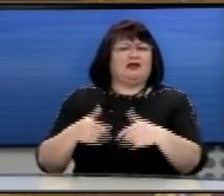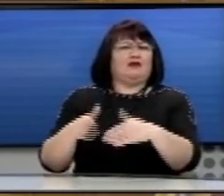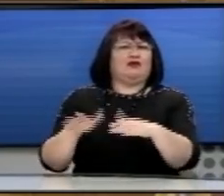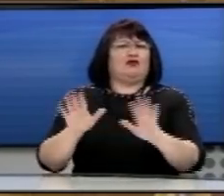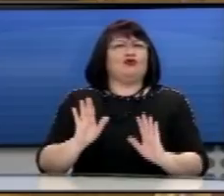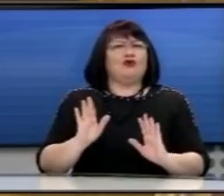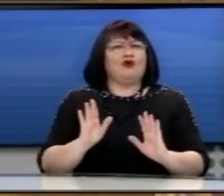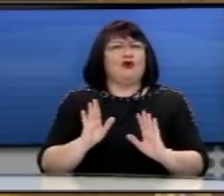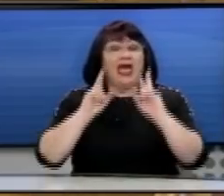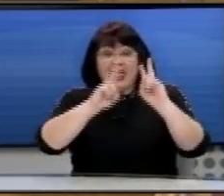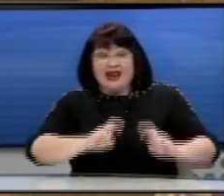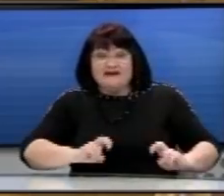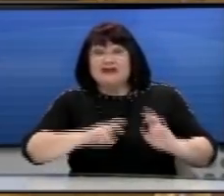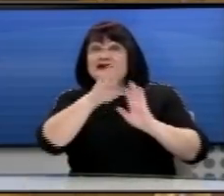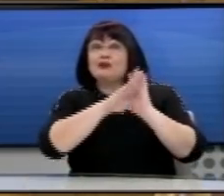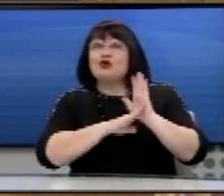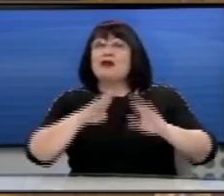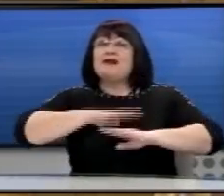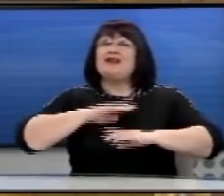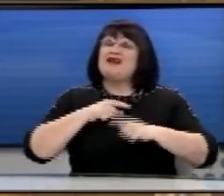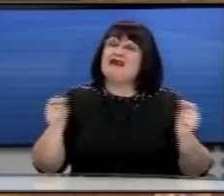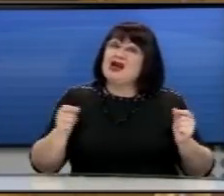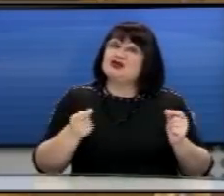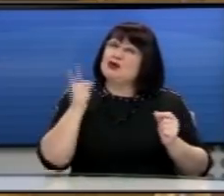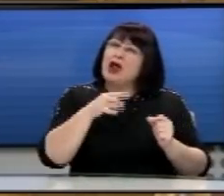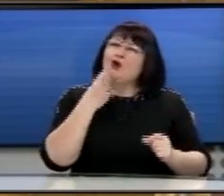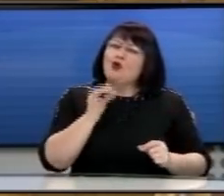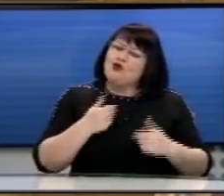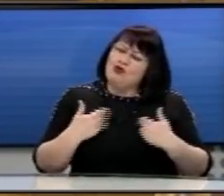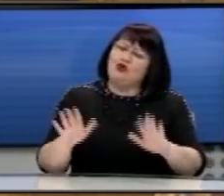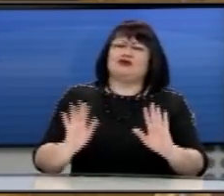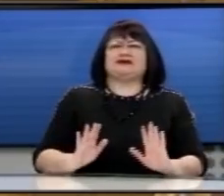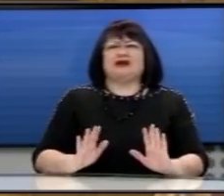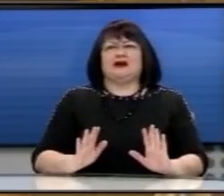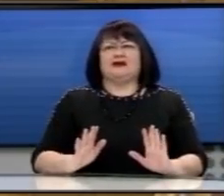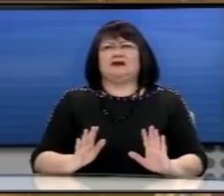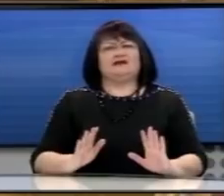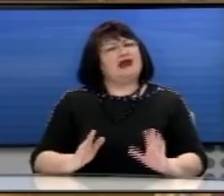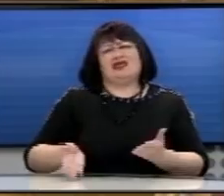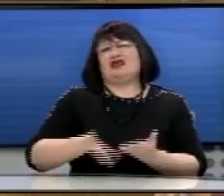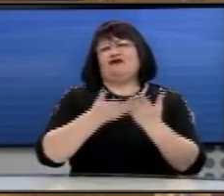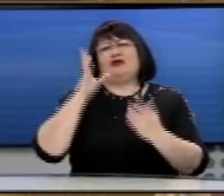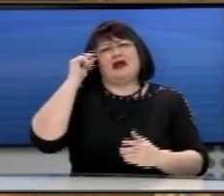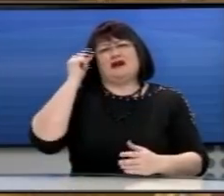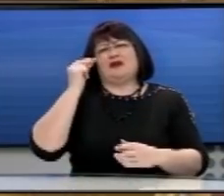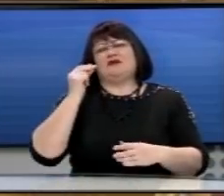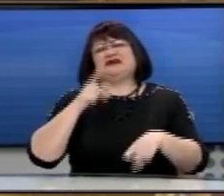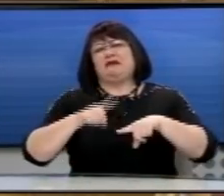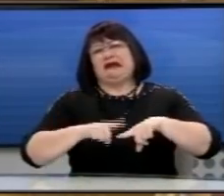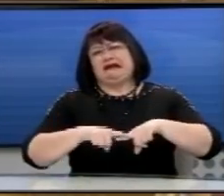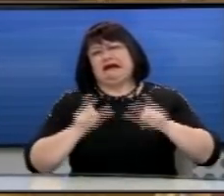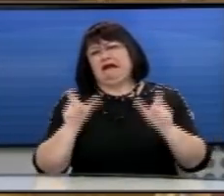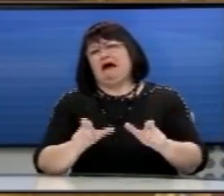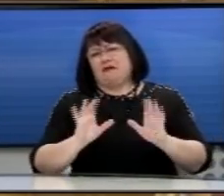αυτά τα ερευνητικά προγράμματα του ΝΑΤΟ και που γίνονται για άλλους σκοπούς και όχι για να υπηρετήσουν την πατρίδα και την